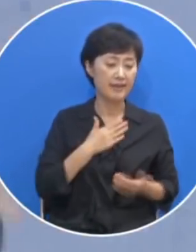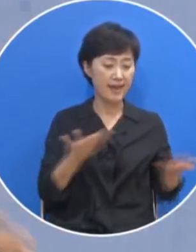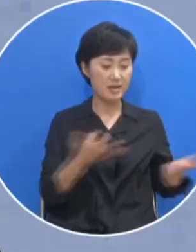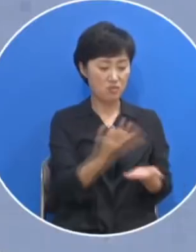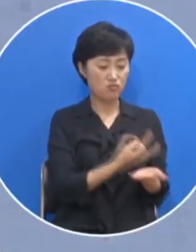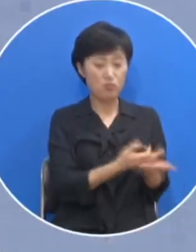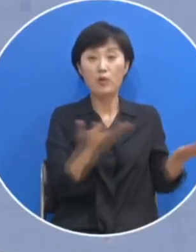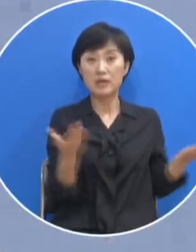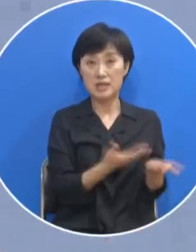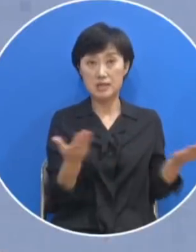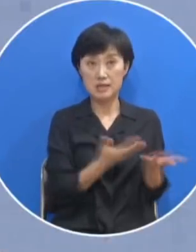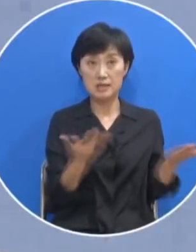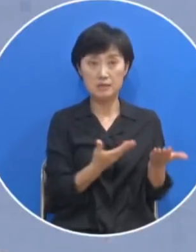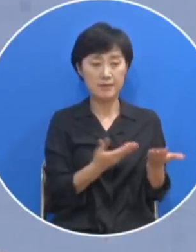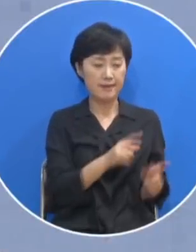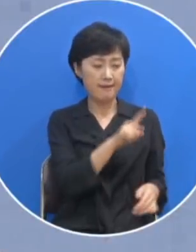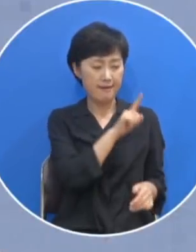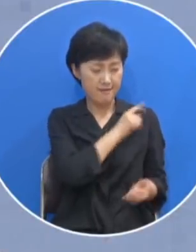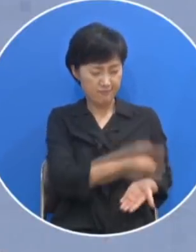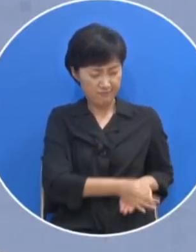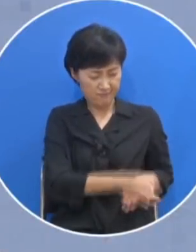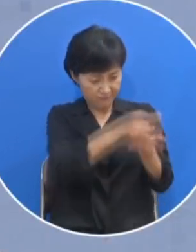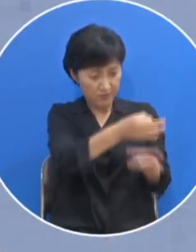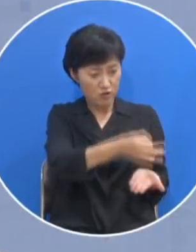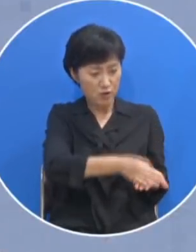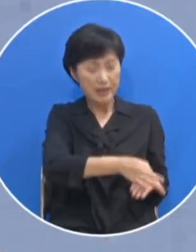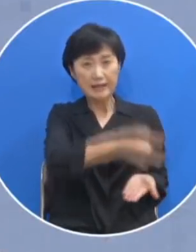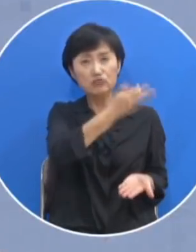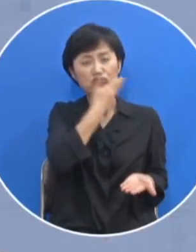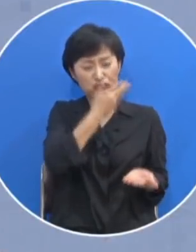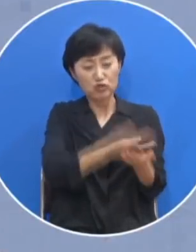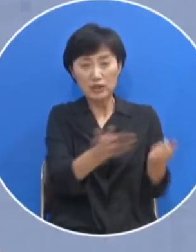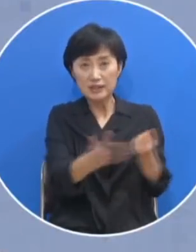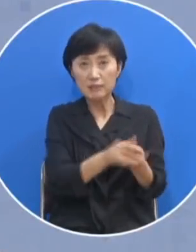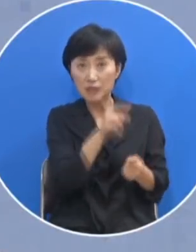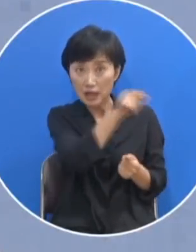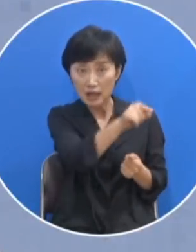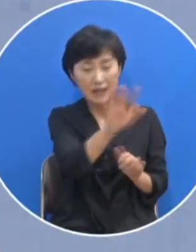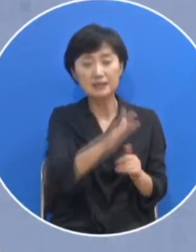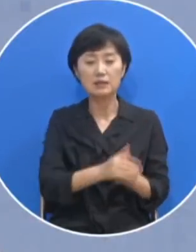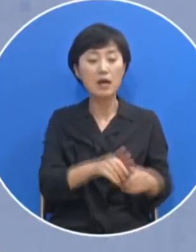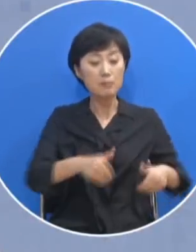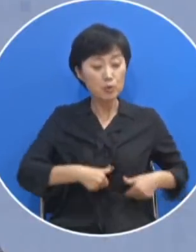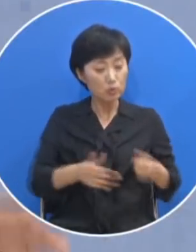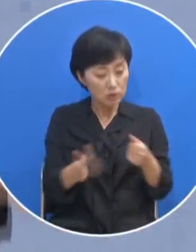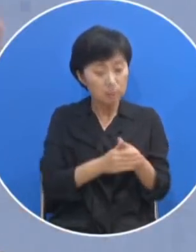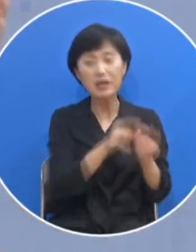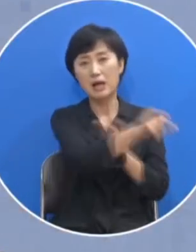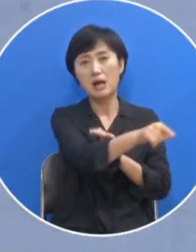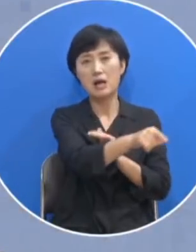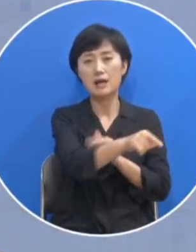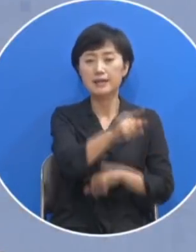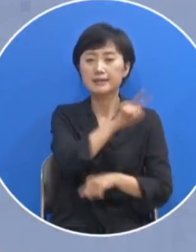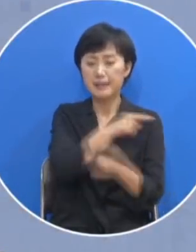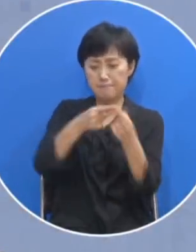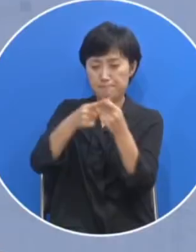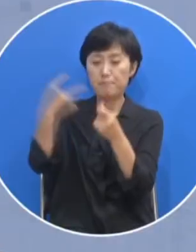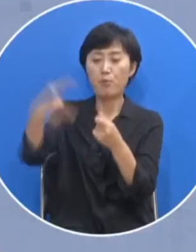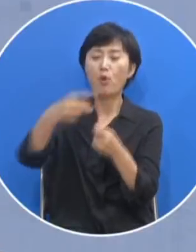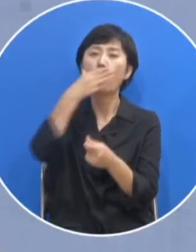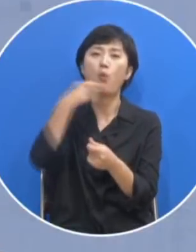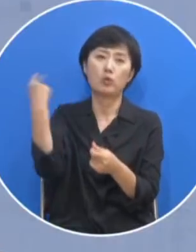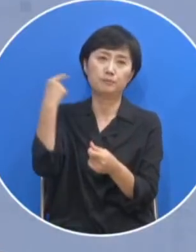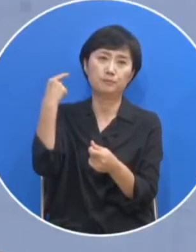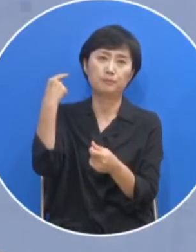때문에 가는거라 이런 말을 그렇죠 아예 주 대비 카데나 피카 3세 때 구매 있다 학교 dry 이 세가지 저주를 내려